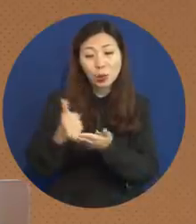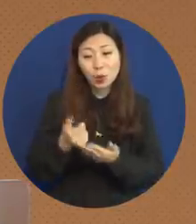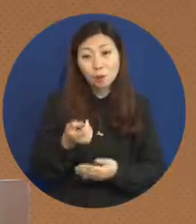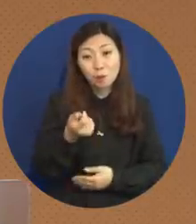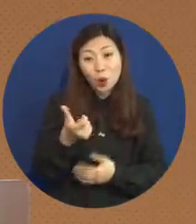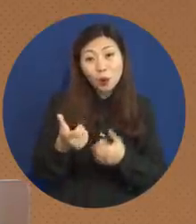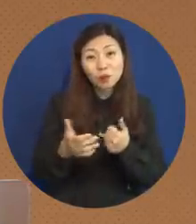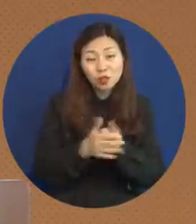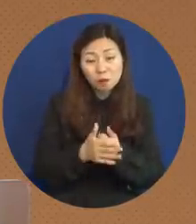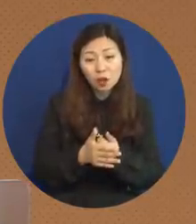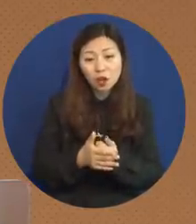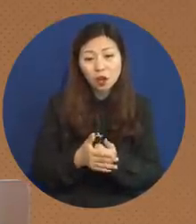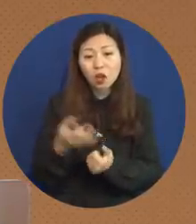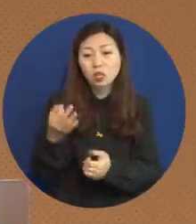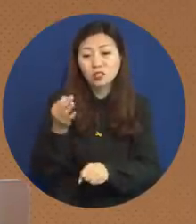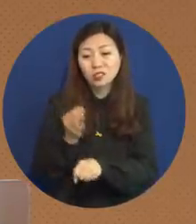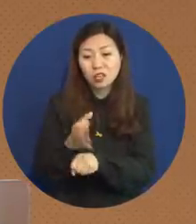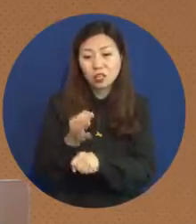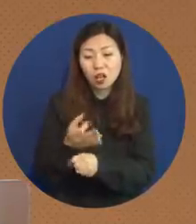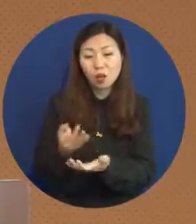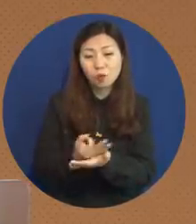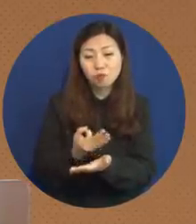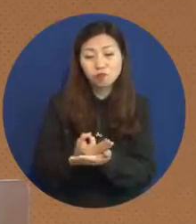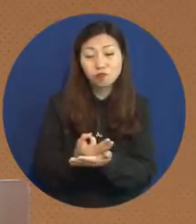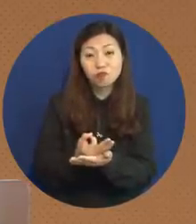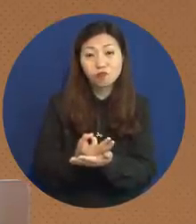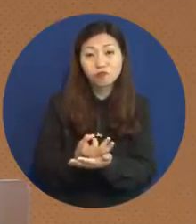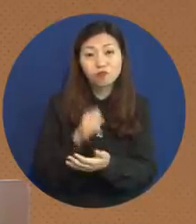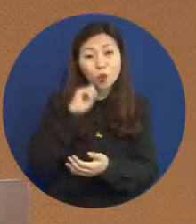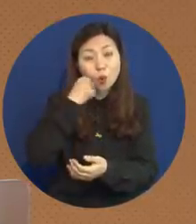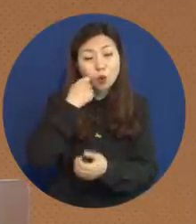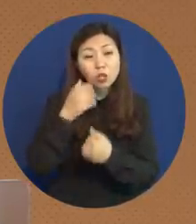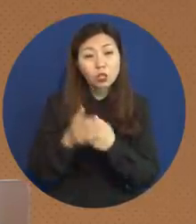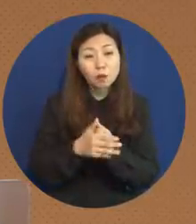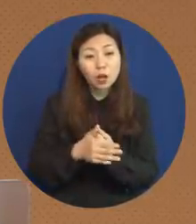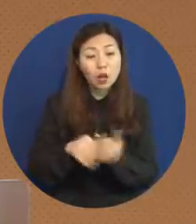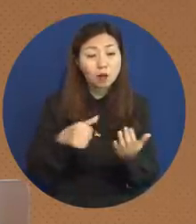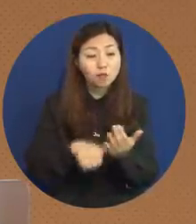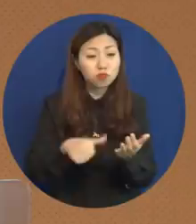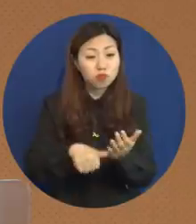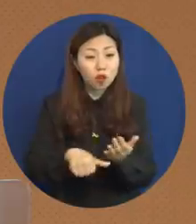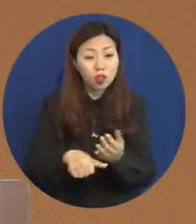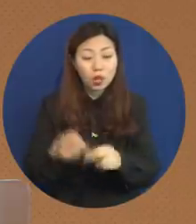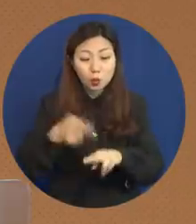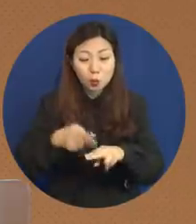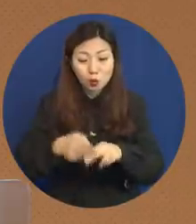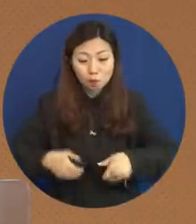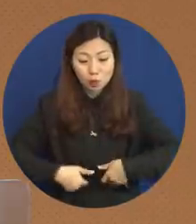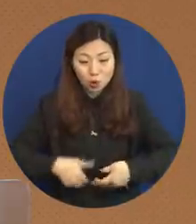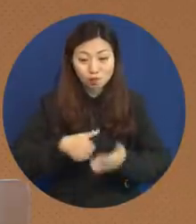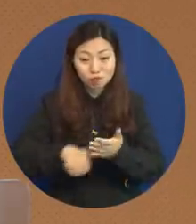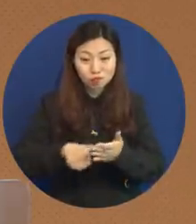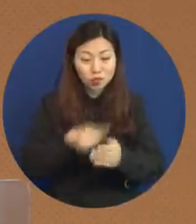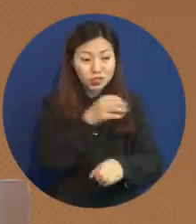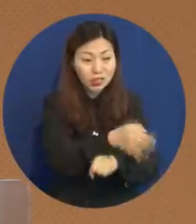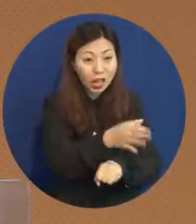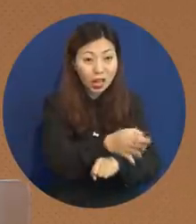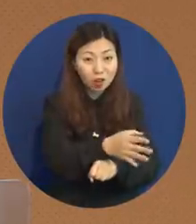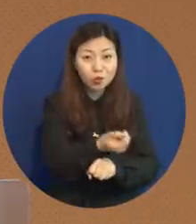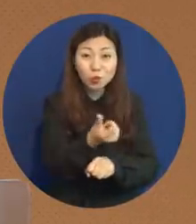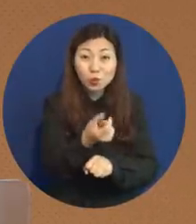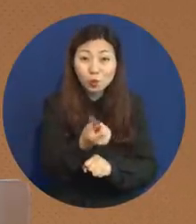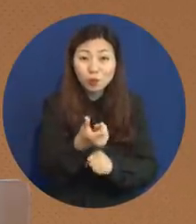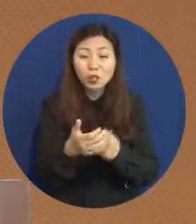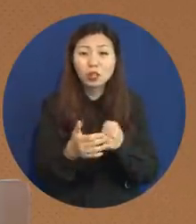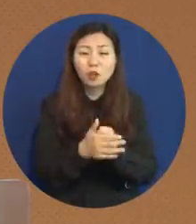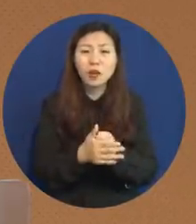소비가 적을 거 아니에요, 그죠? 소비가 적으니까 이동 물동량이 적어져야 안 적어져요? 적어진단 말이에요. 그래서